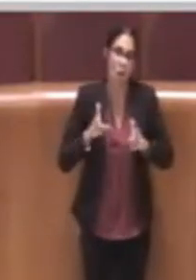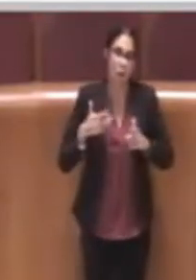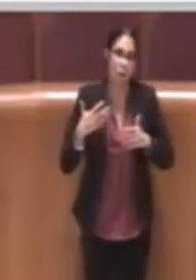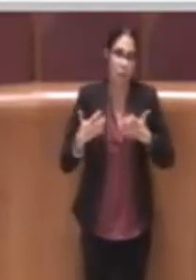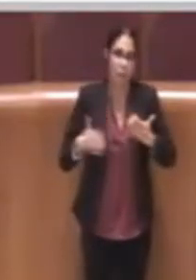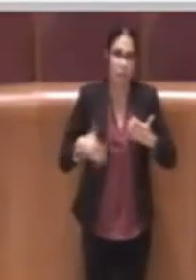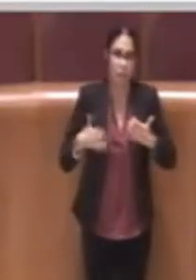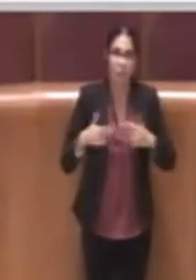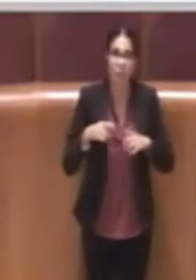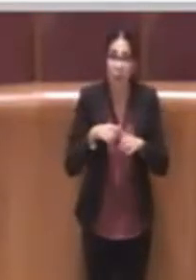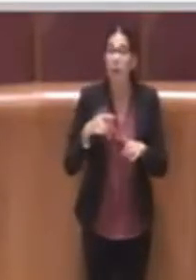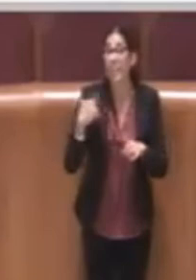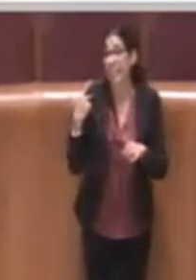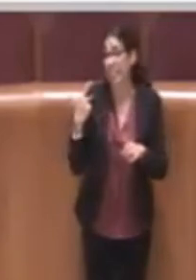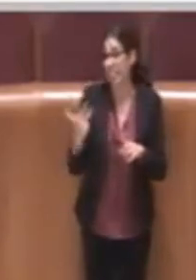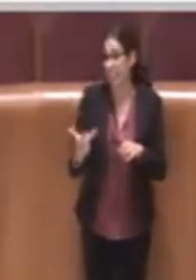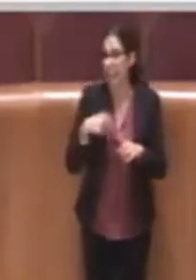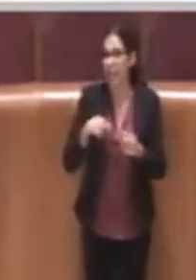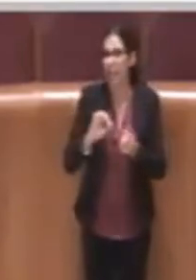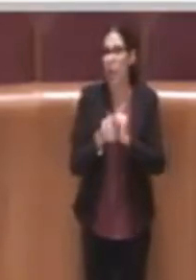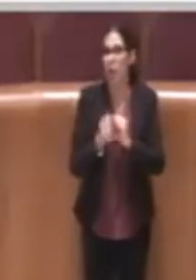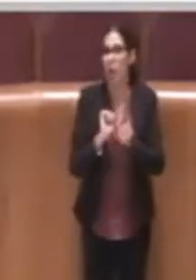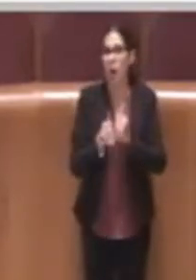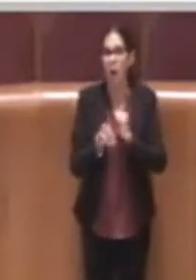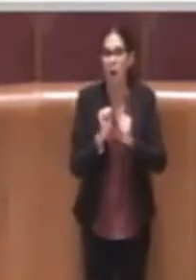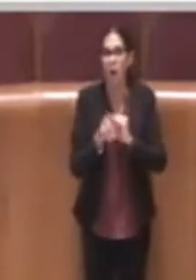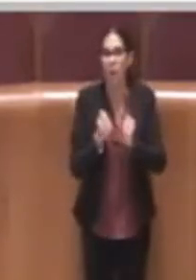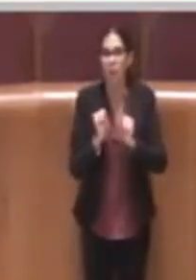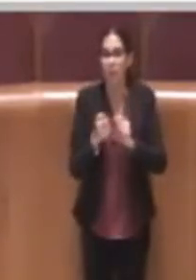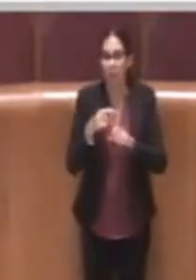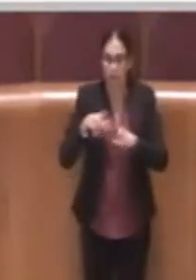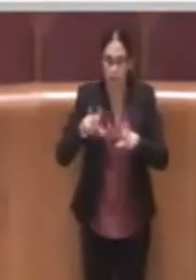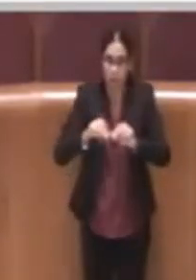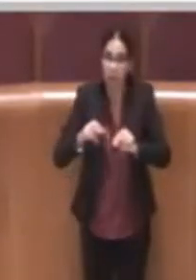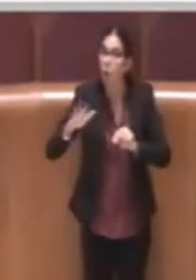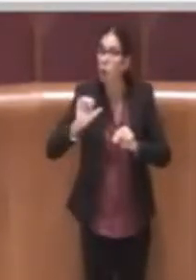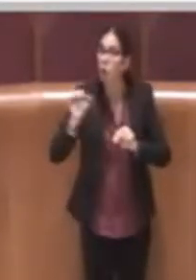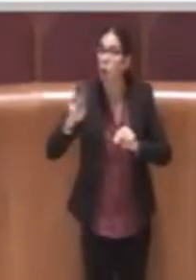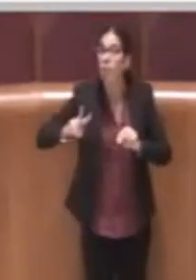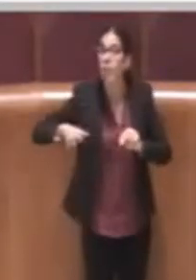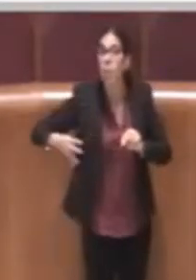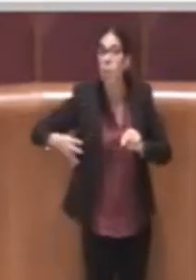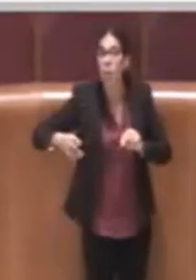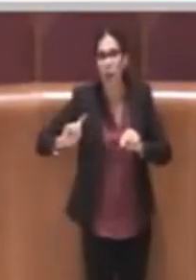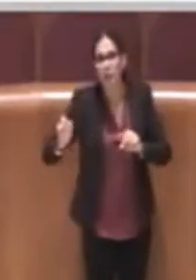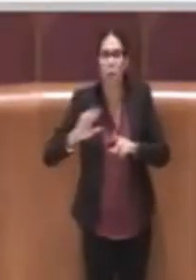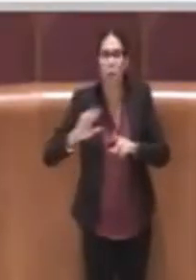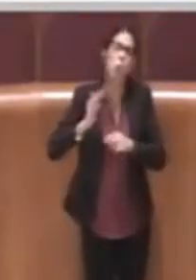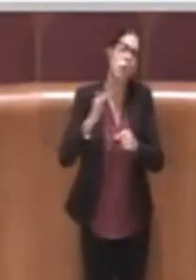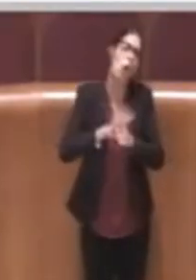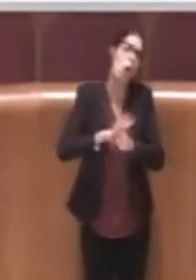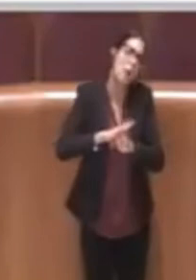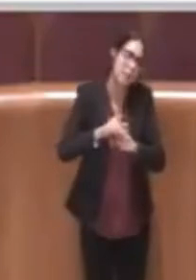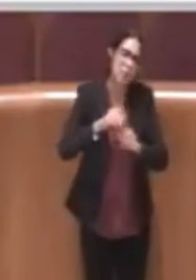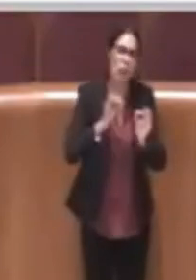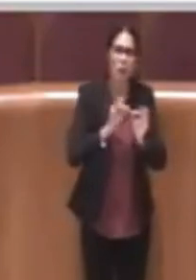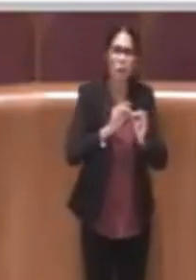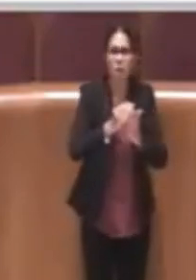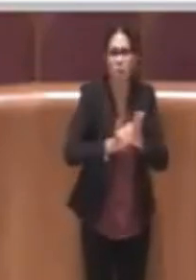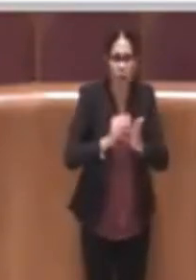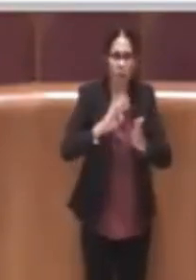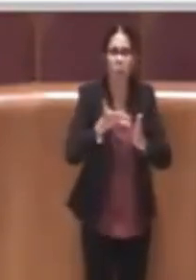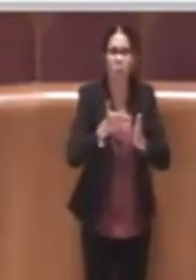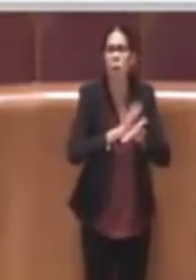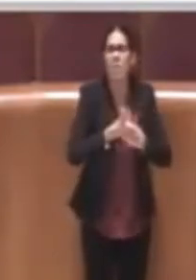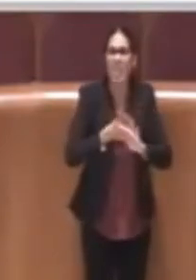me dopo 3 anni che ci combattiamo, ripeto, non su Vigna Murata ma su tutte le compensazioni, gli accordi di programma, le convenzioni che girano stanno su